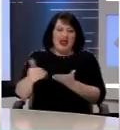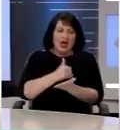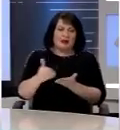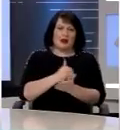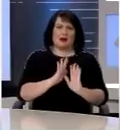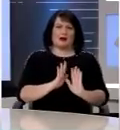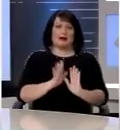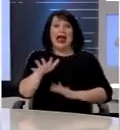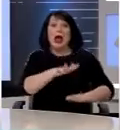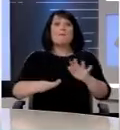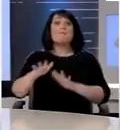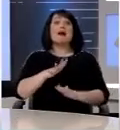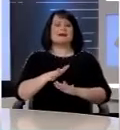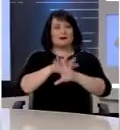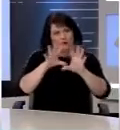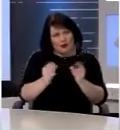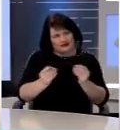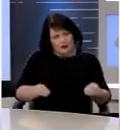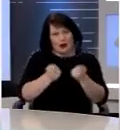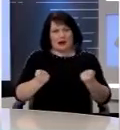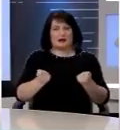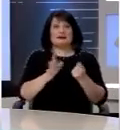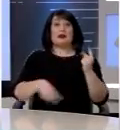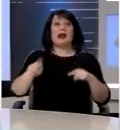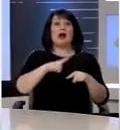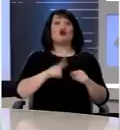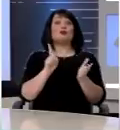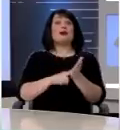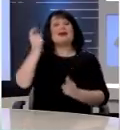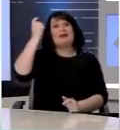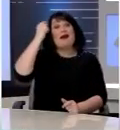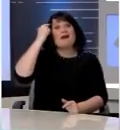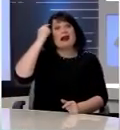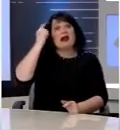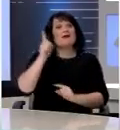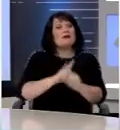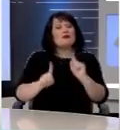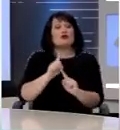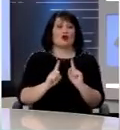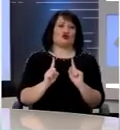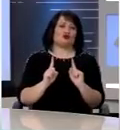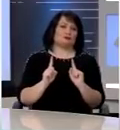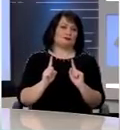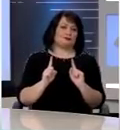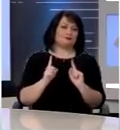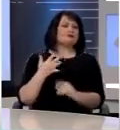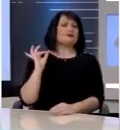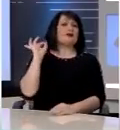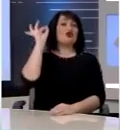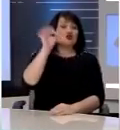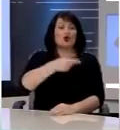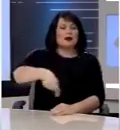σας. Γιατί ο ελληνικός λαός πρέπει να καταλάβει ποιος ακριβώς είναι ο στόχος